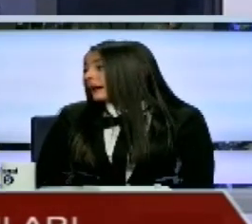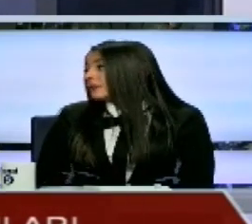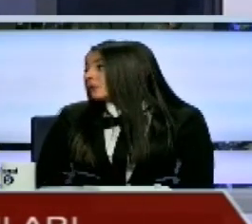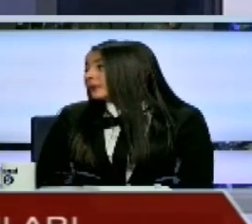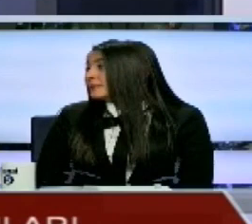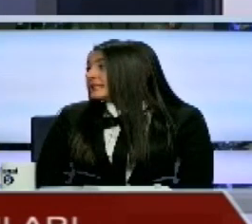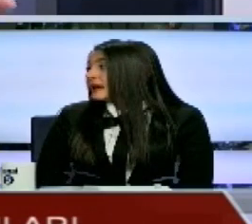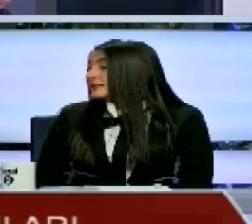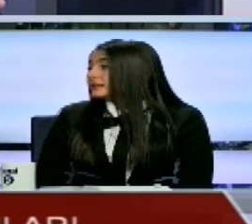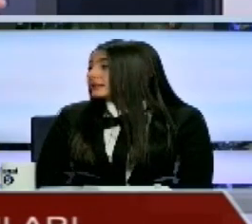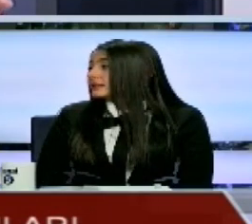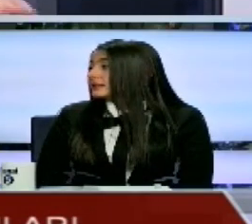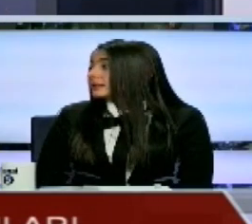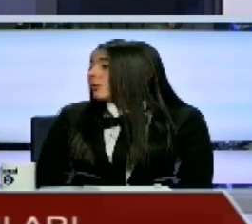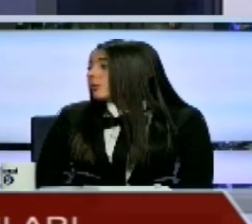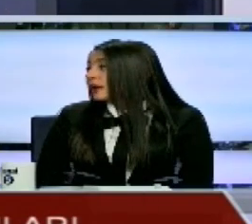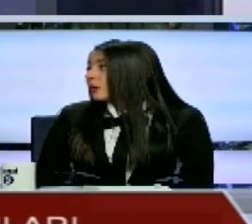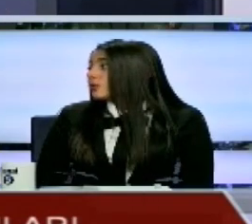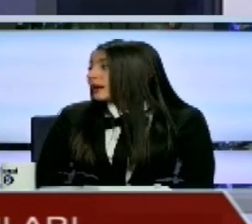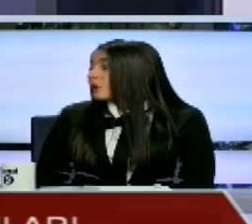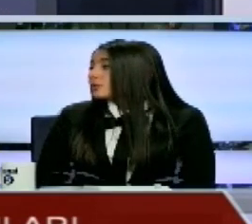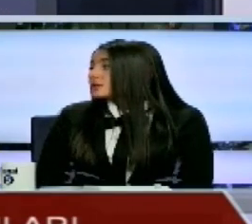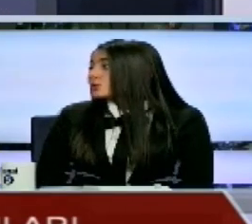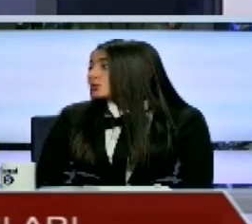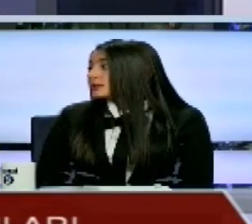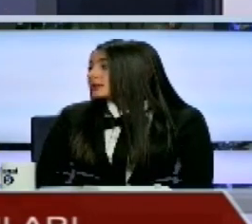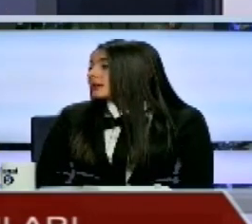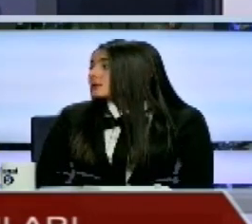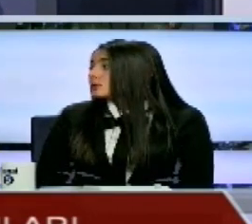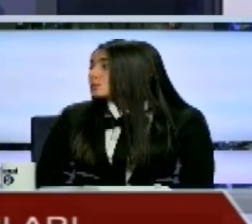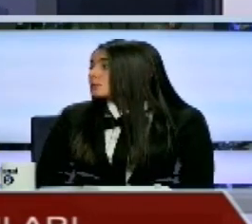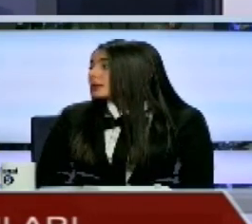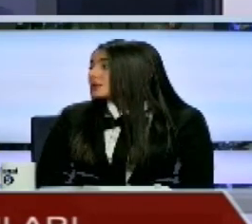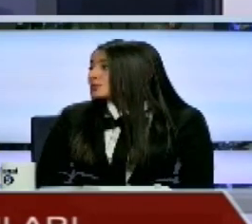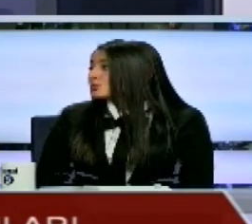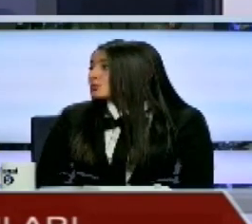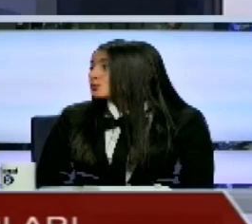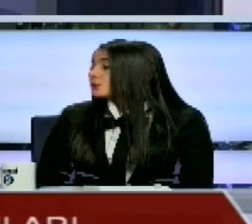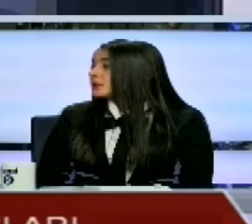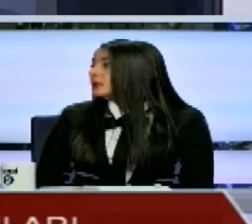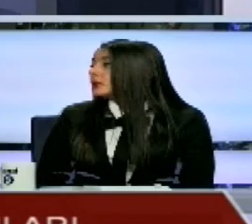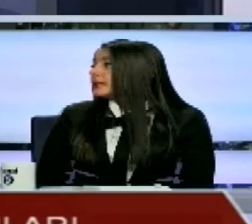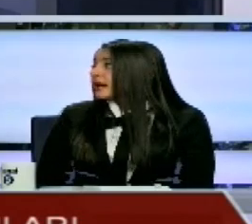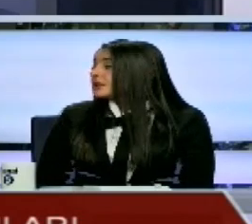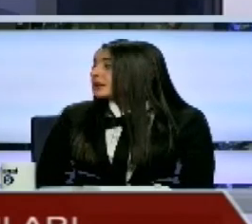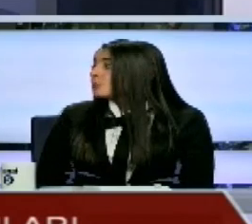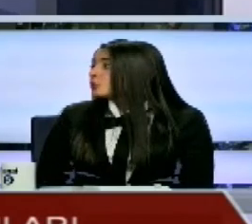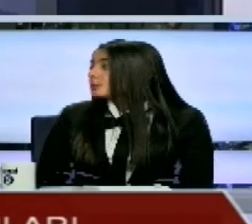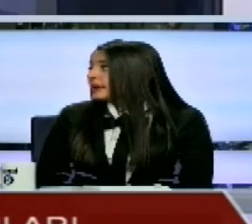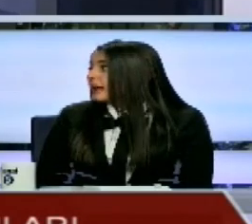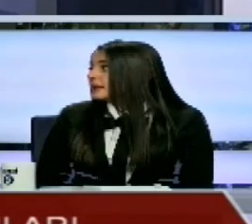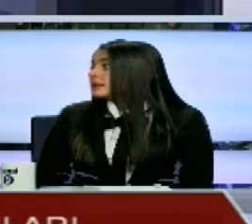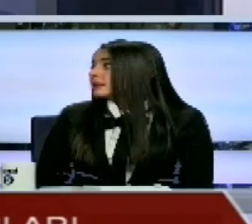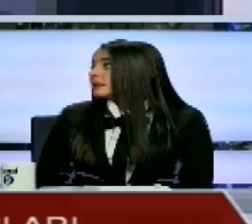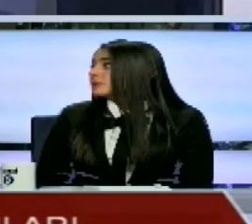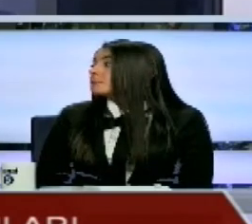Bu sebepten dolayı bizler ön ayak olarak onların sorunlarına çözüm bulmaya çalışıyoruz. Onları gerçekten mutlu